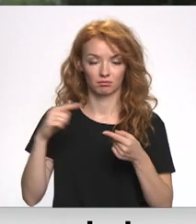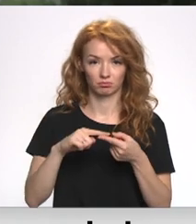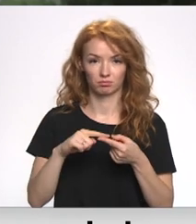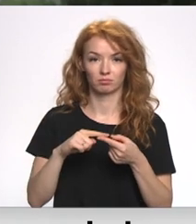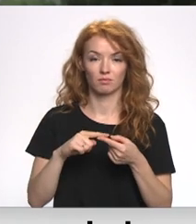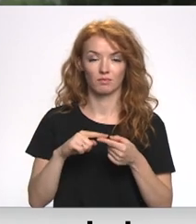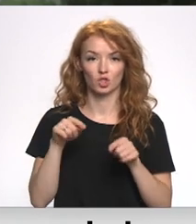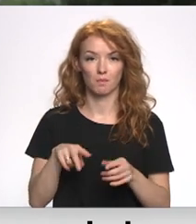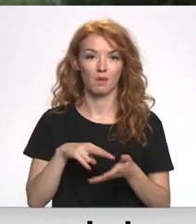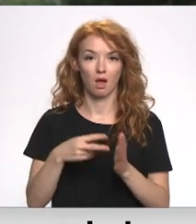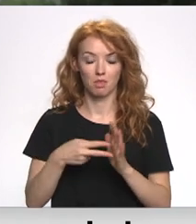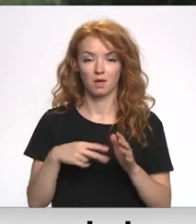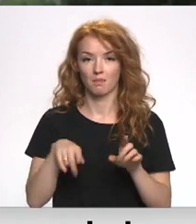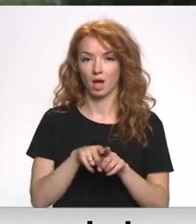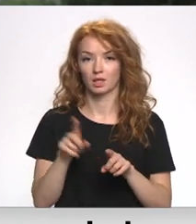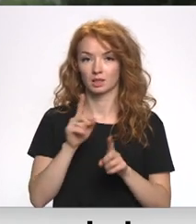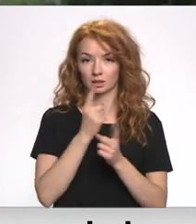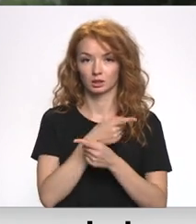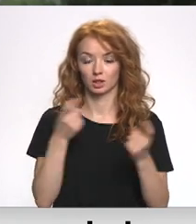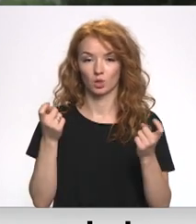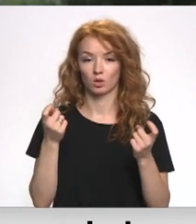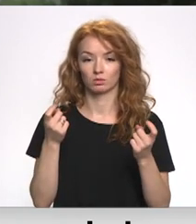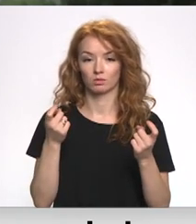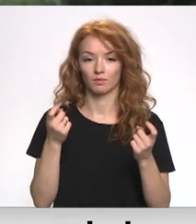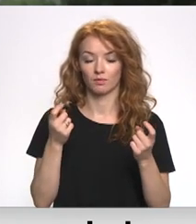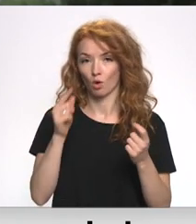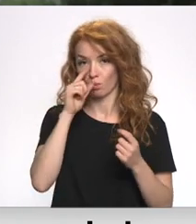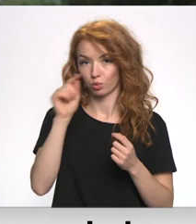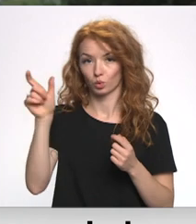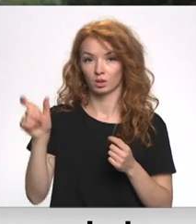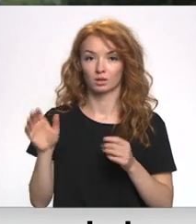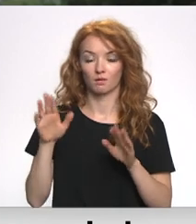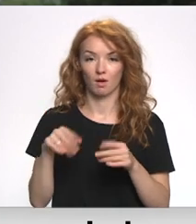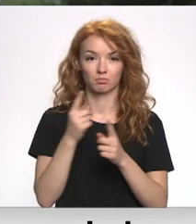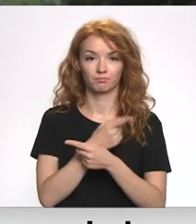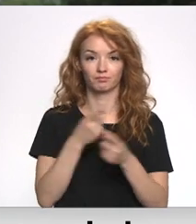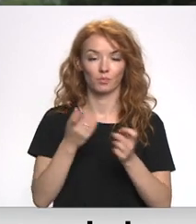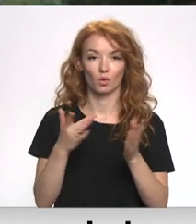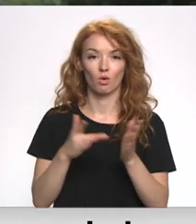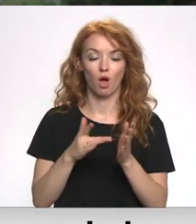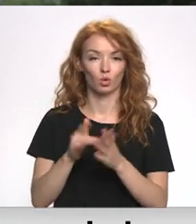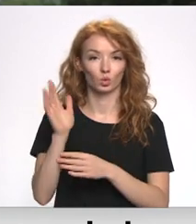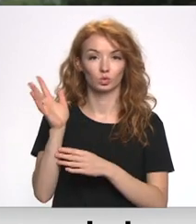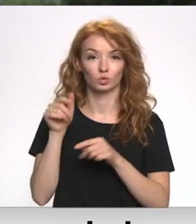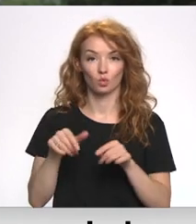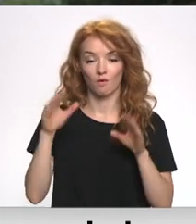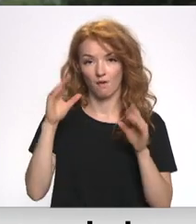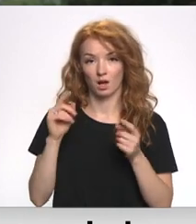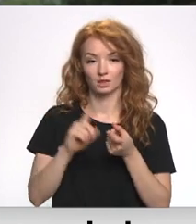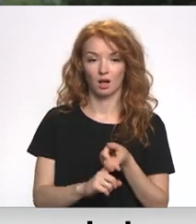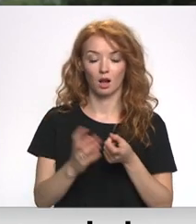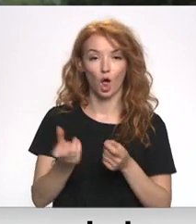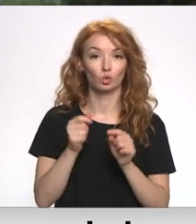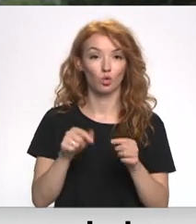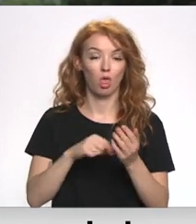te plāniem. Tāpat arī tiek ziņots, ka Vladimirs Putins varētu nākt klajā ar kādu uzrunu jau šovakar saistībā ar šo